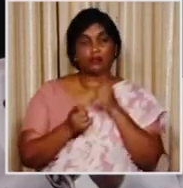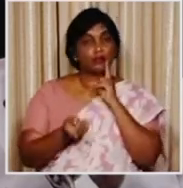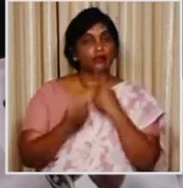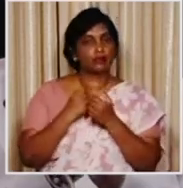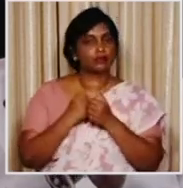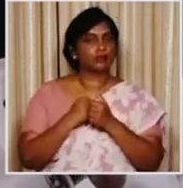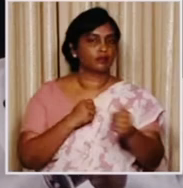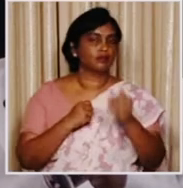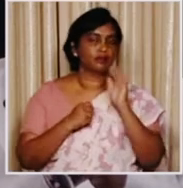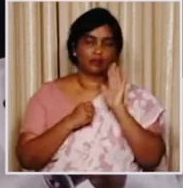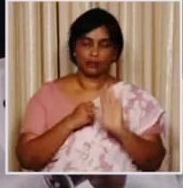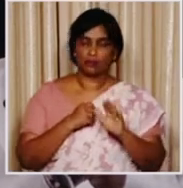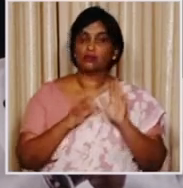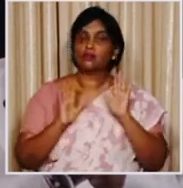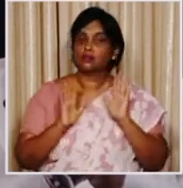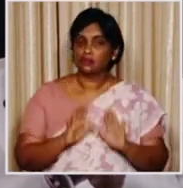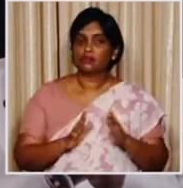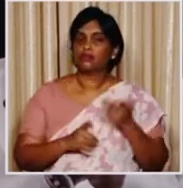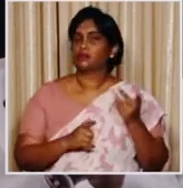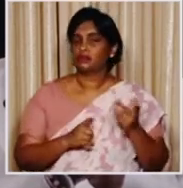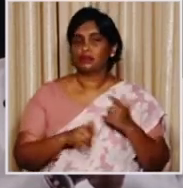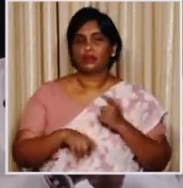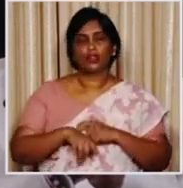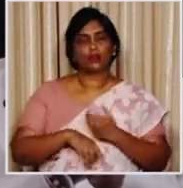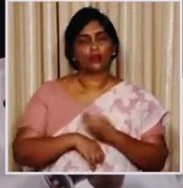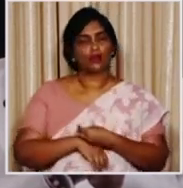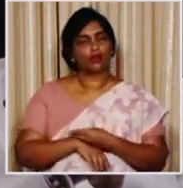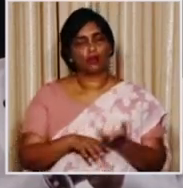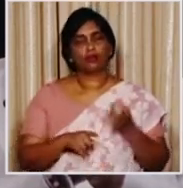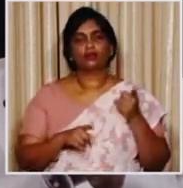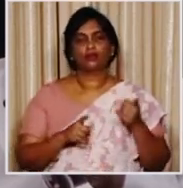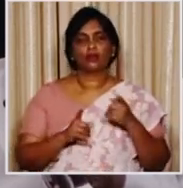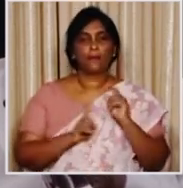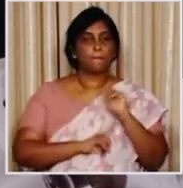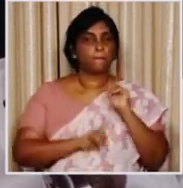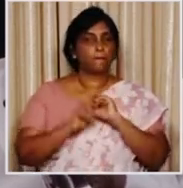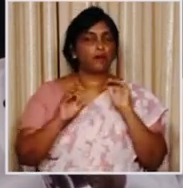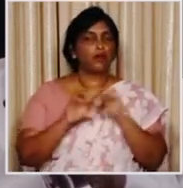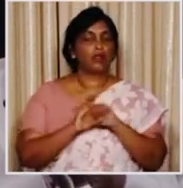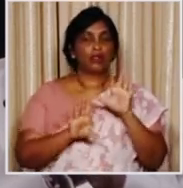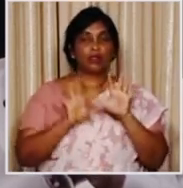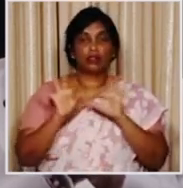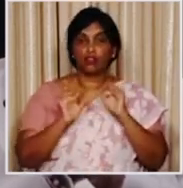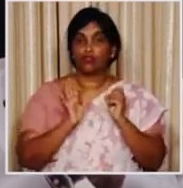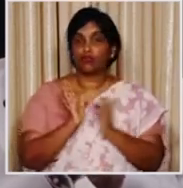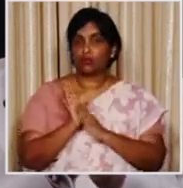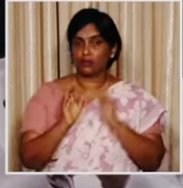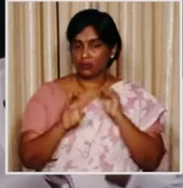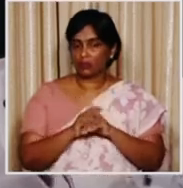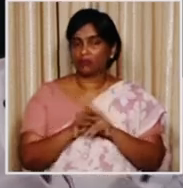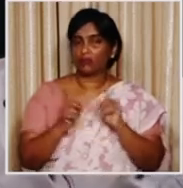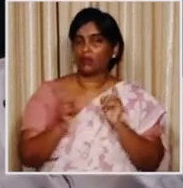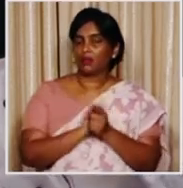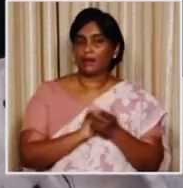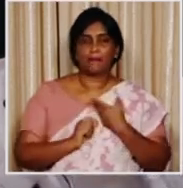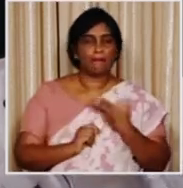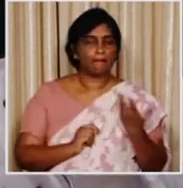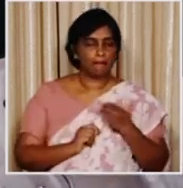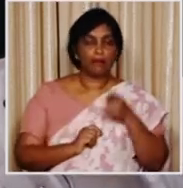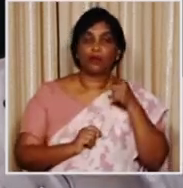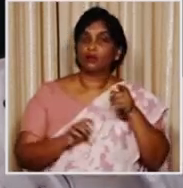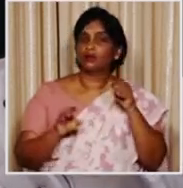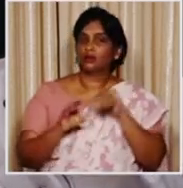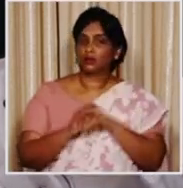පරීක්ෂණයක් පැවැත්විය යුතුයි නමුත් නිකන් කාලේ නාස්ති කරන්න අපි පාර්ලිමේන්තු තේරීම් කාරක සභාව දාලා මේව යට ගහන්න බෑ ඒ